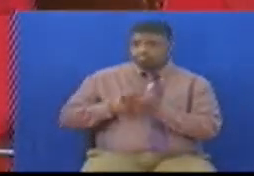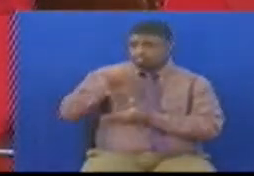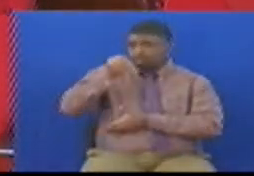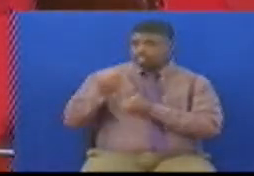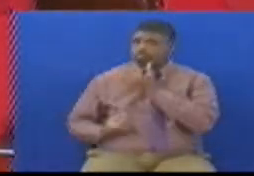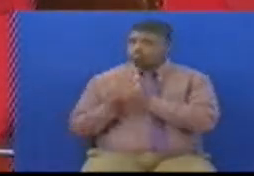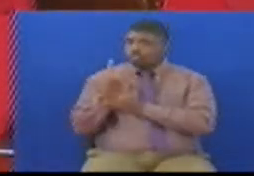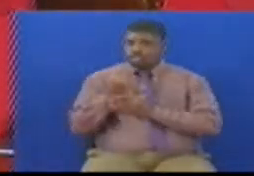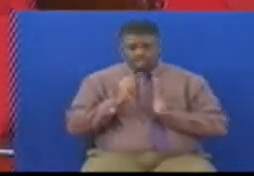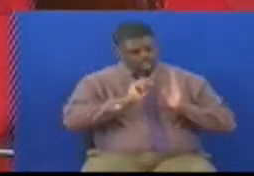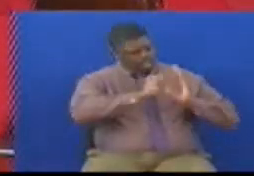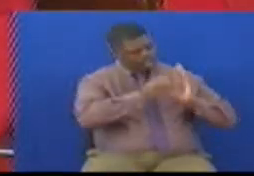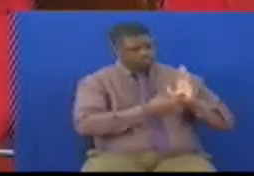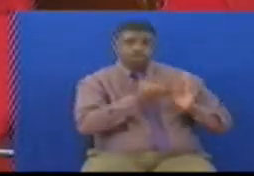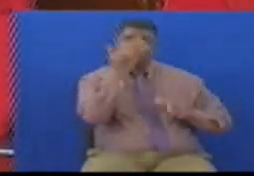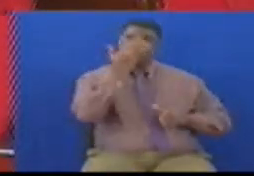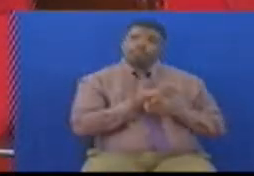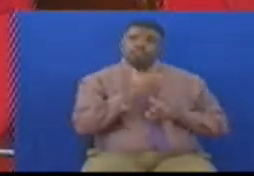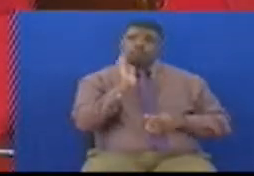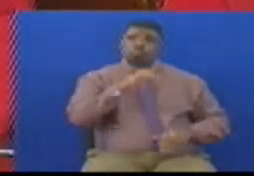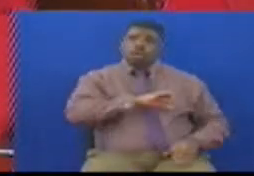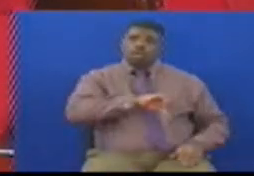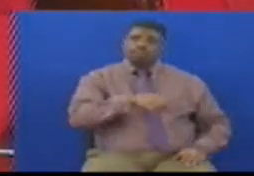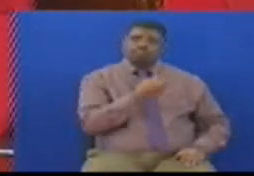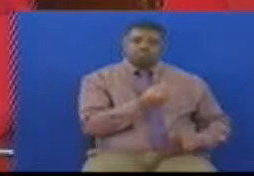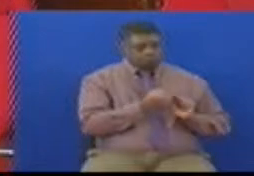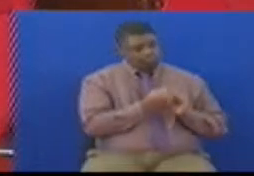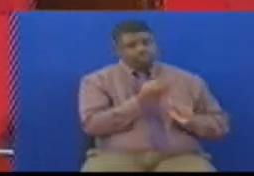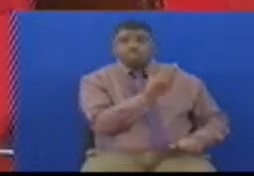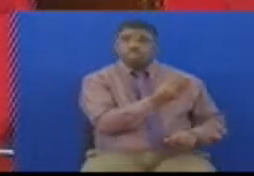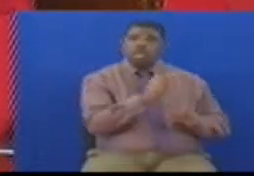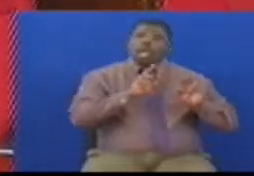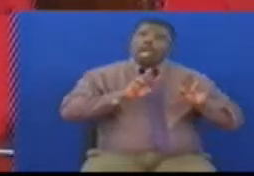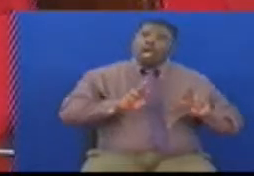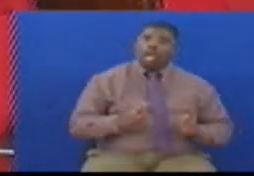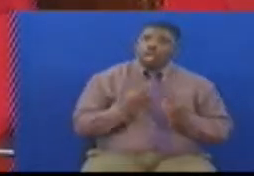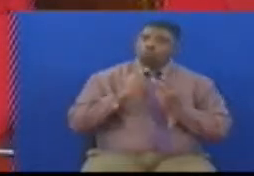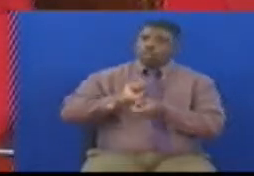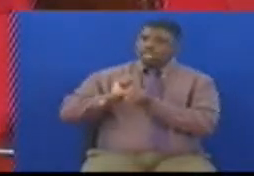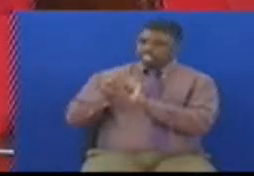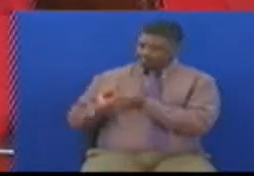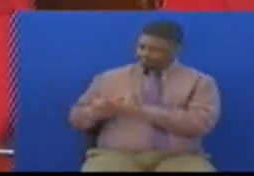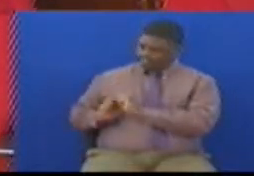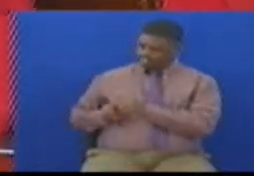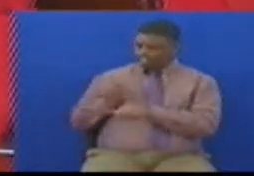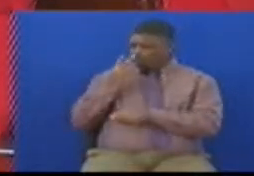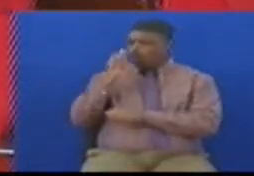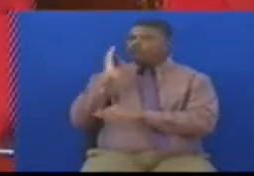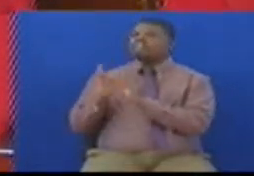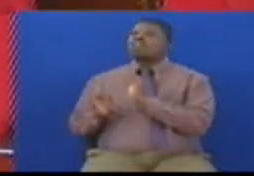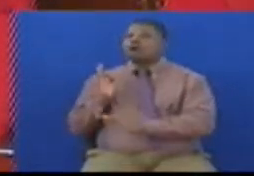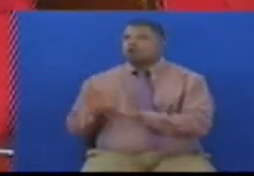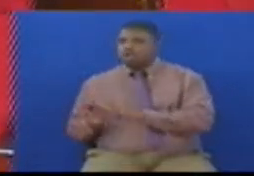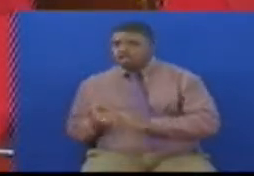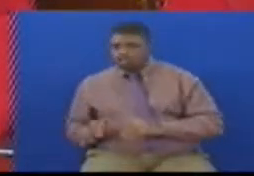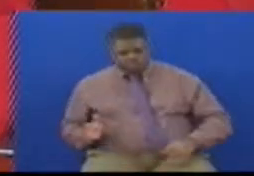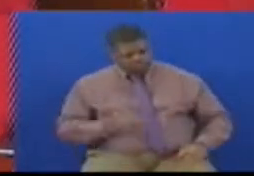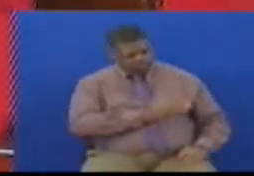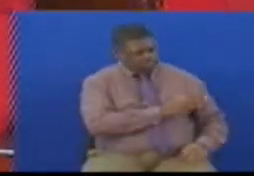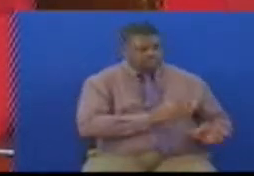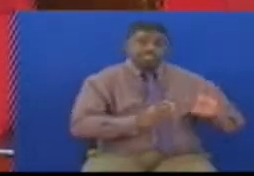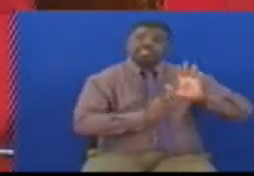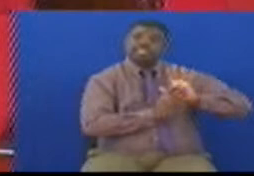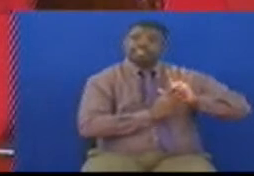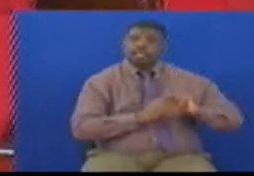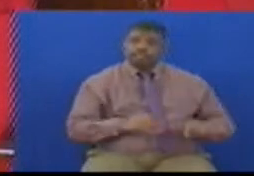wa kanuni za benki ya mwaka 2014 au zirekebishe kwa kadri itakavyoona inafaa. Namba 9,